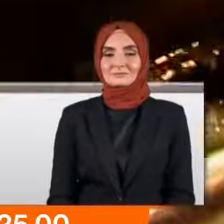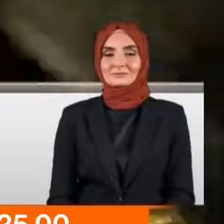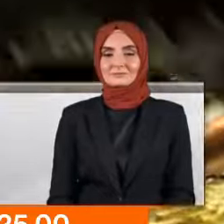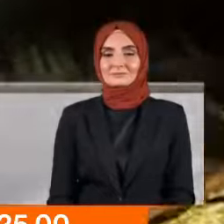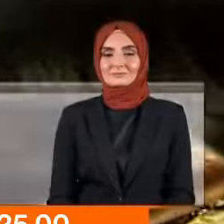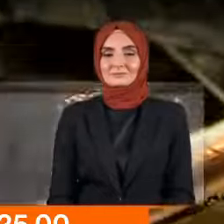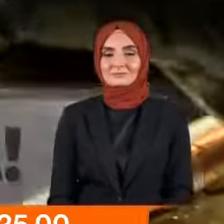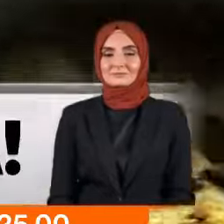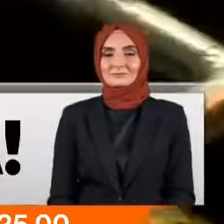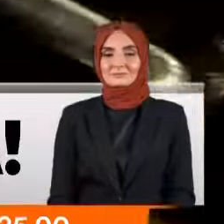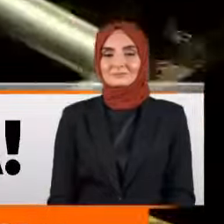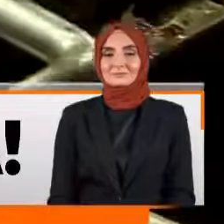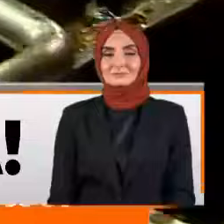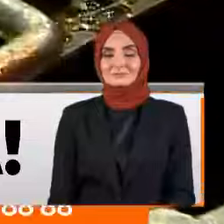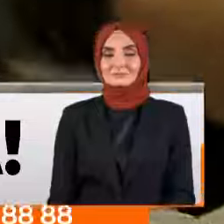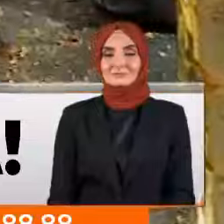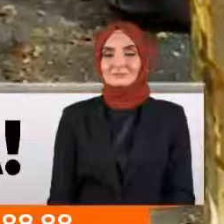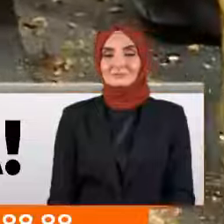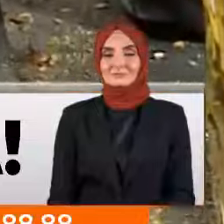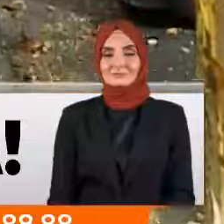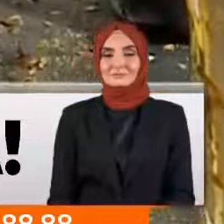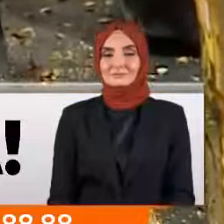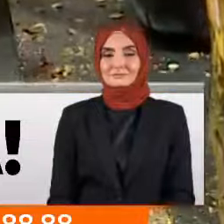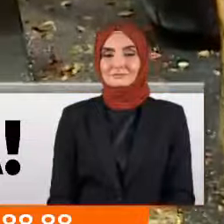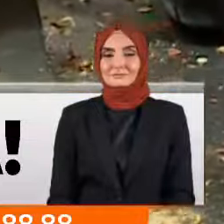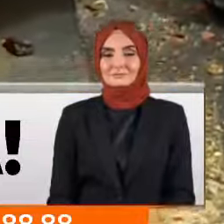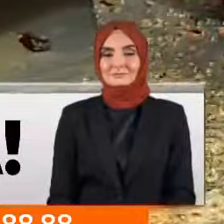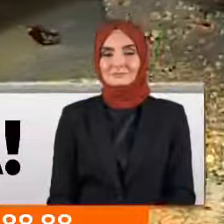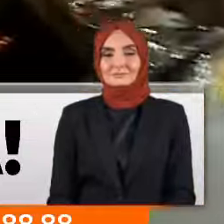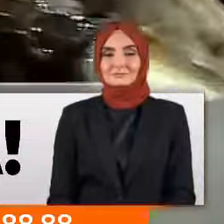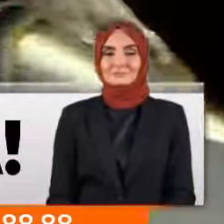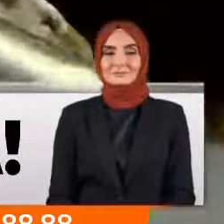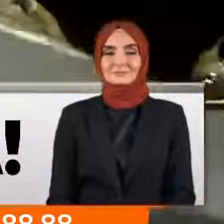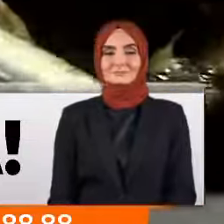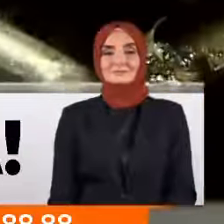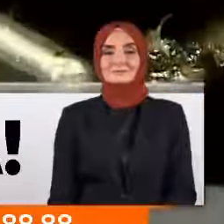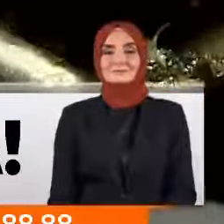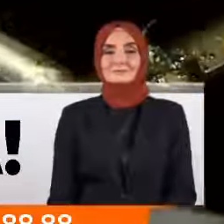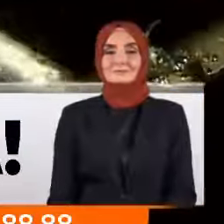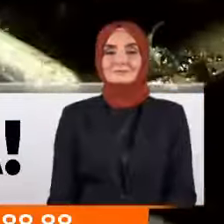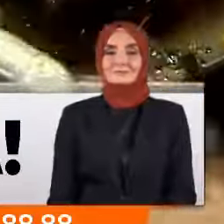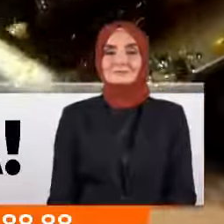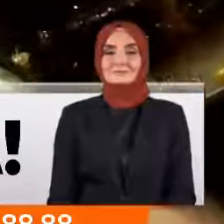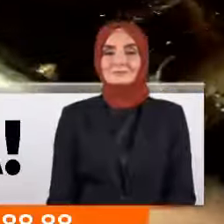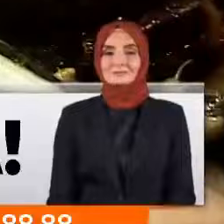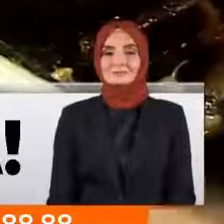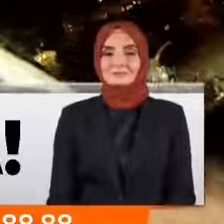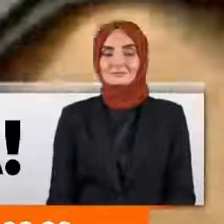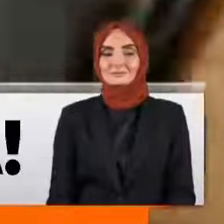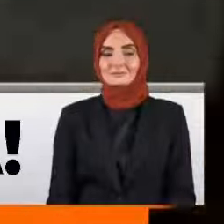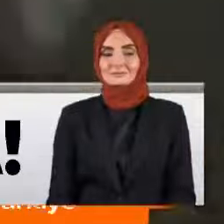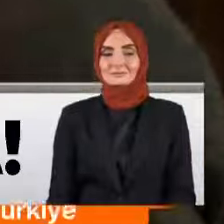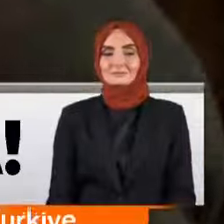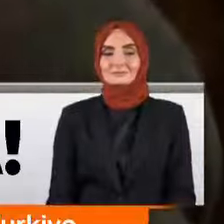lezzetli. Şu görmüş olduğunuz bir parçayı bir dürümde kullanıyoruz. Balığı sonuna kadar en ince şekilde kılçığını ayıklayıp, ince işçilikle hazırlayıp